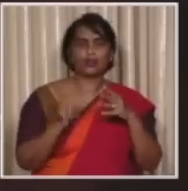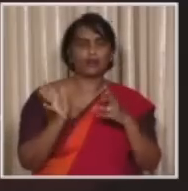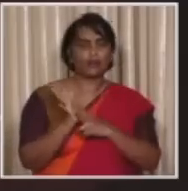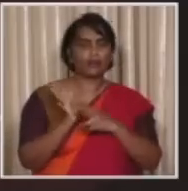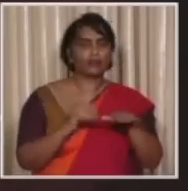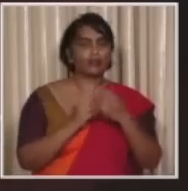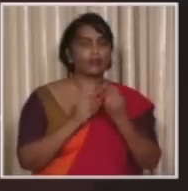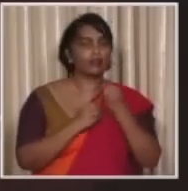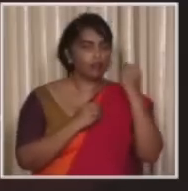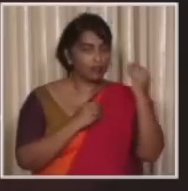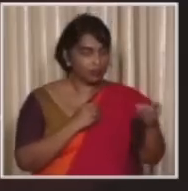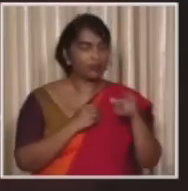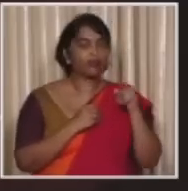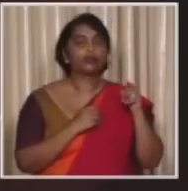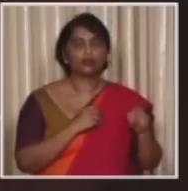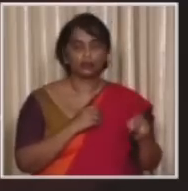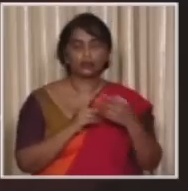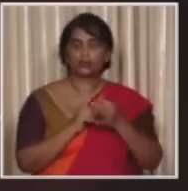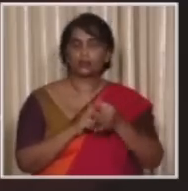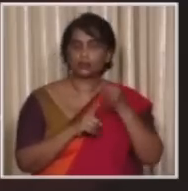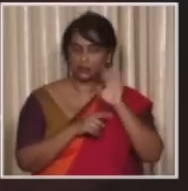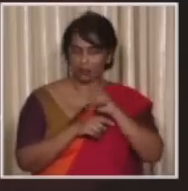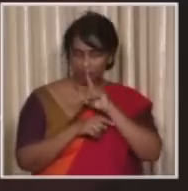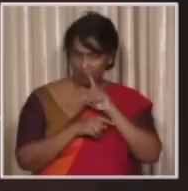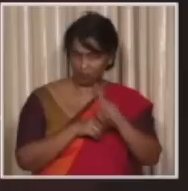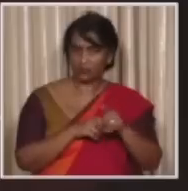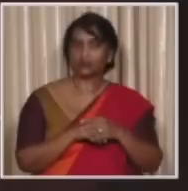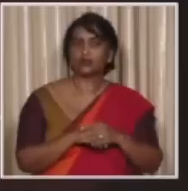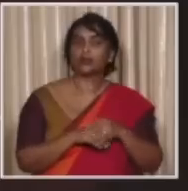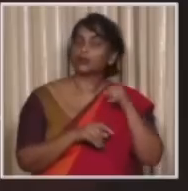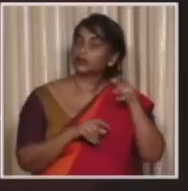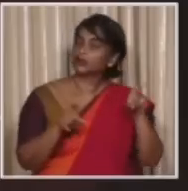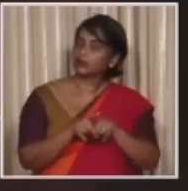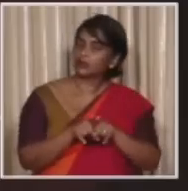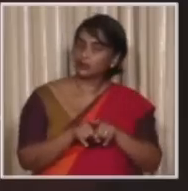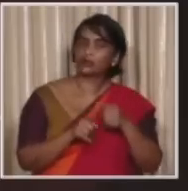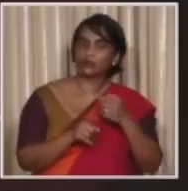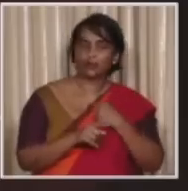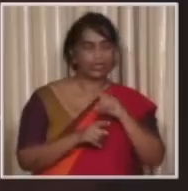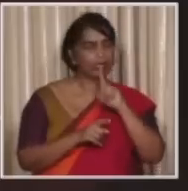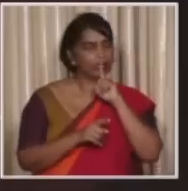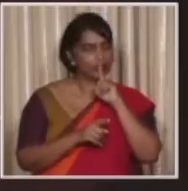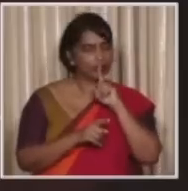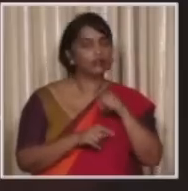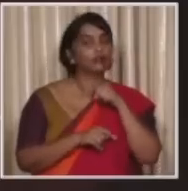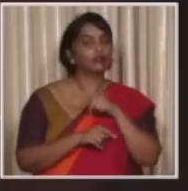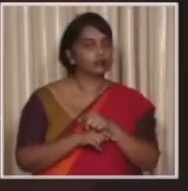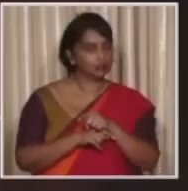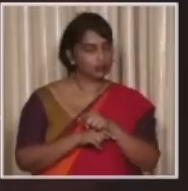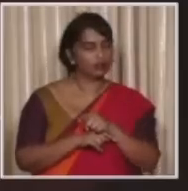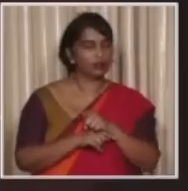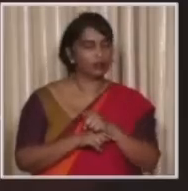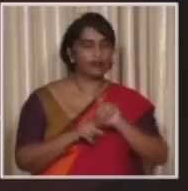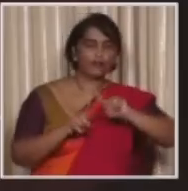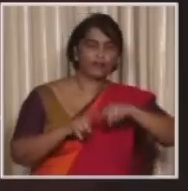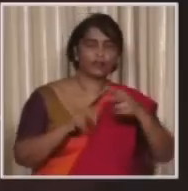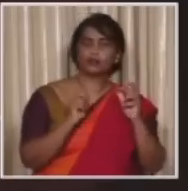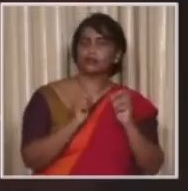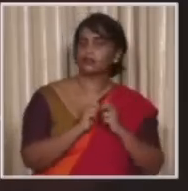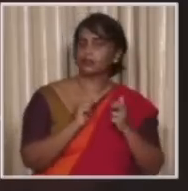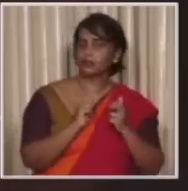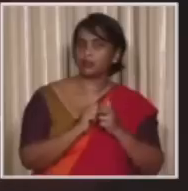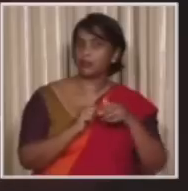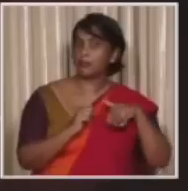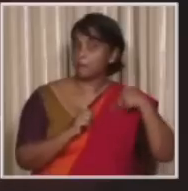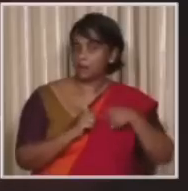ඉඩම දෙන්නද කියන එක අපි ජනාධිපතිතුමාගෙන් අහන්න ඕනේ. ඒ නිසා මම කියනවා මේක වෙනත් ගැටලුවකට